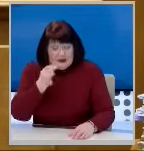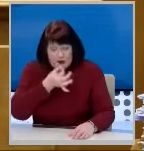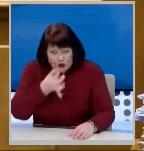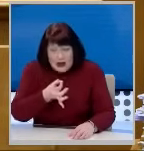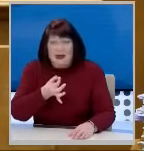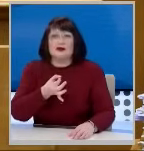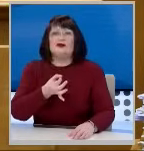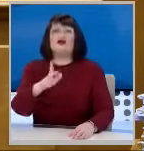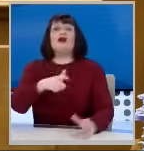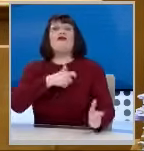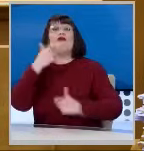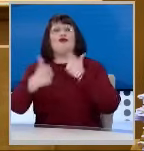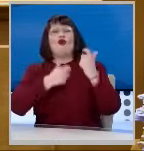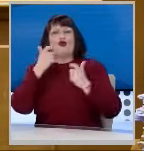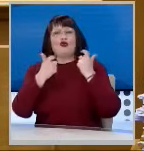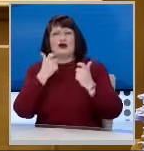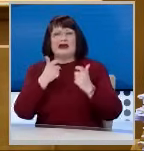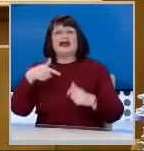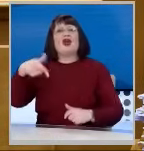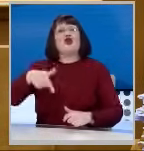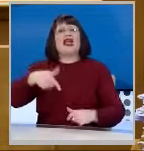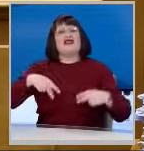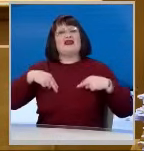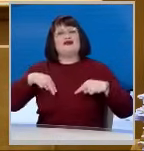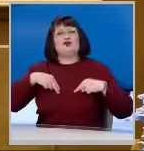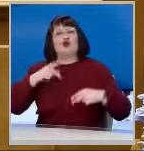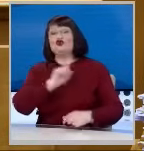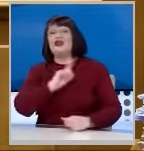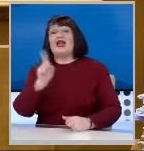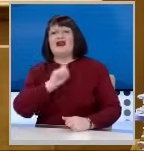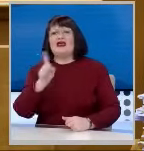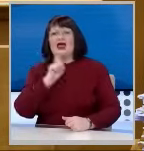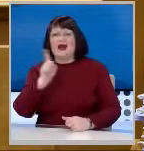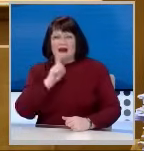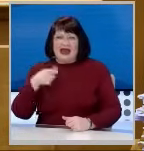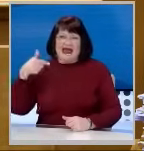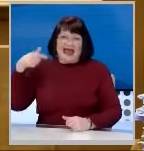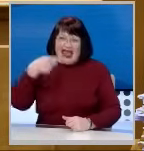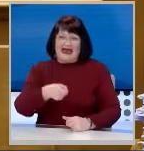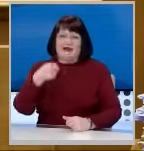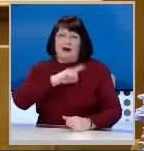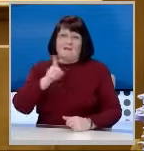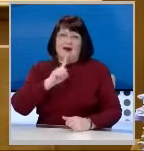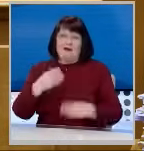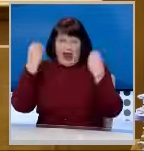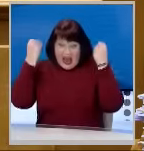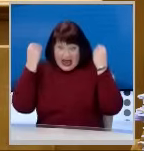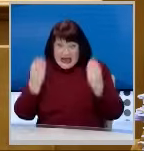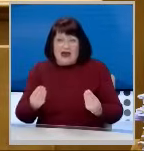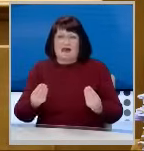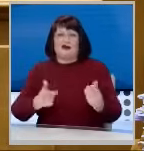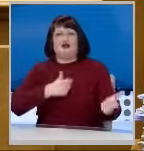όσο και αν φωνάζει ο κύριος γεωργιάδης δεν είναι έγκλημα τα τέμπη όπως έκανε αν είναι